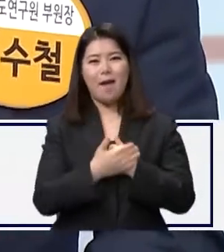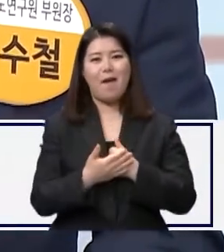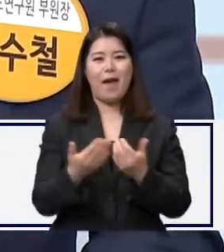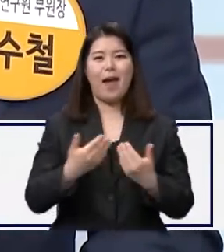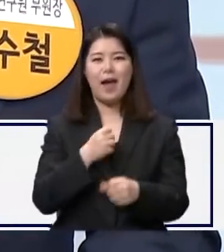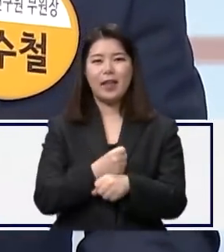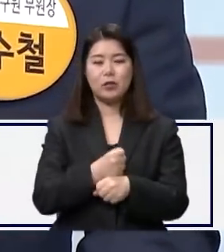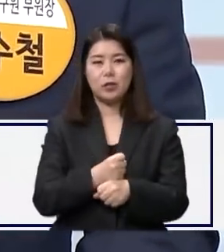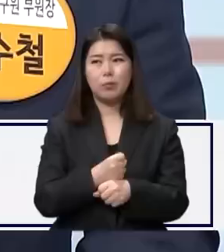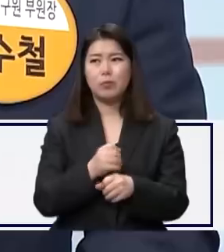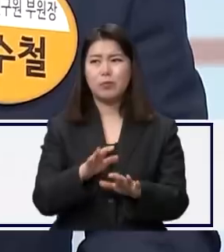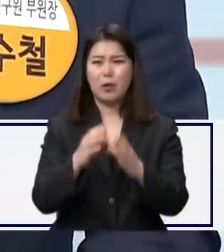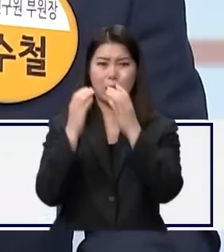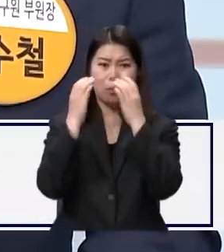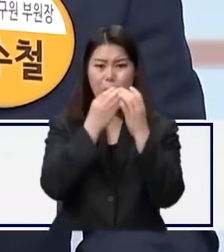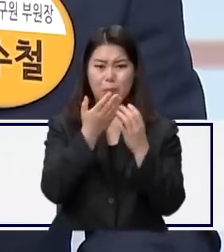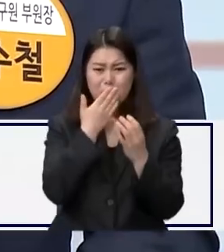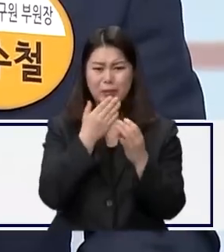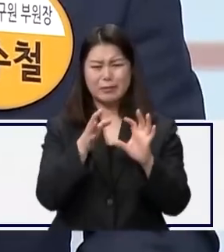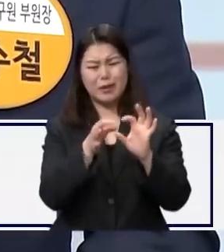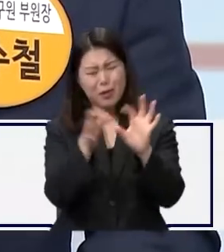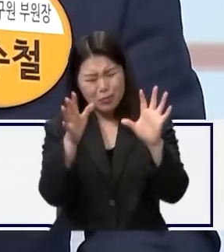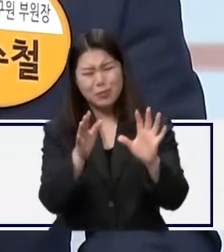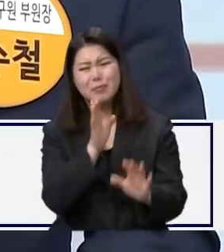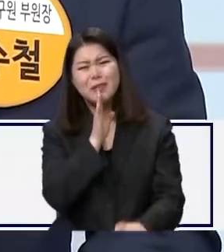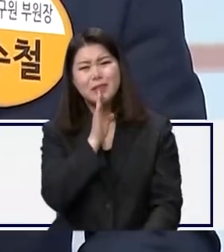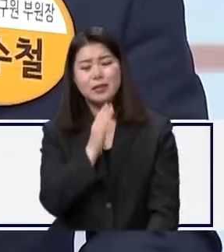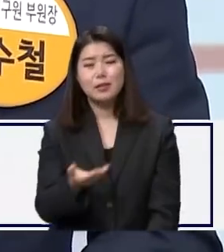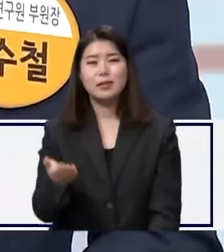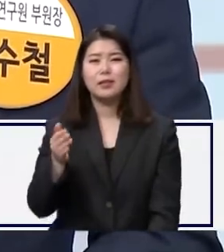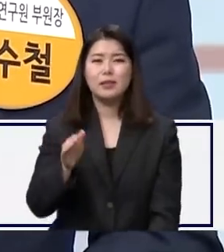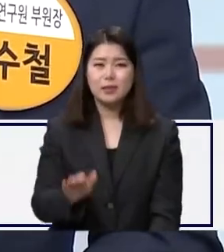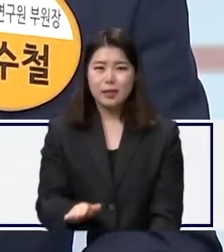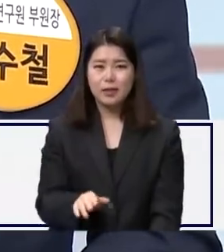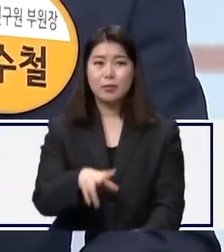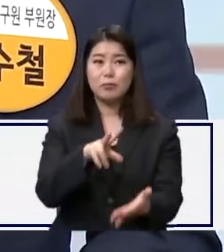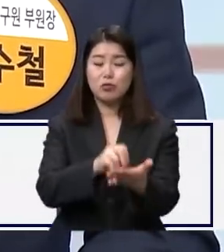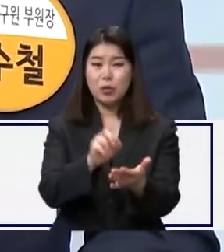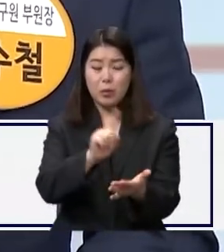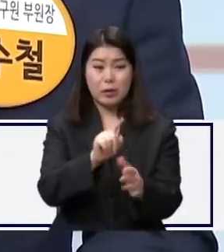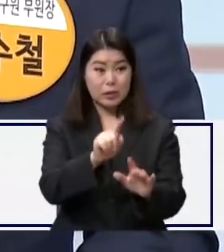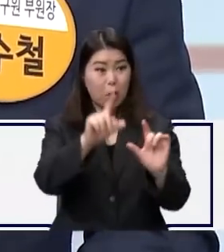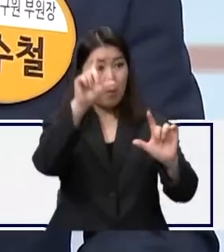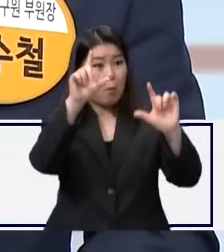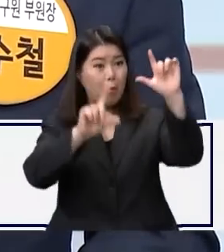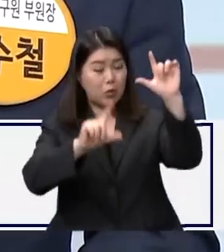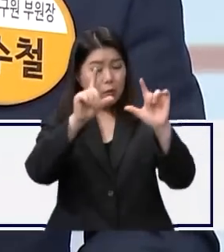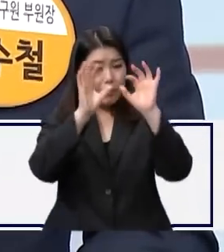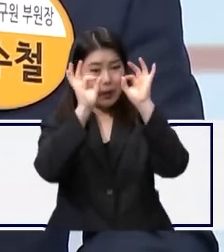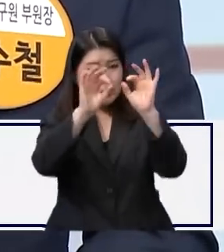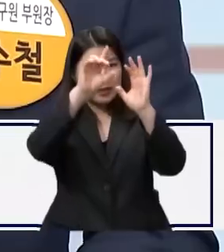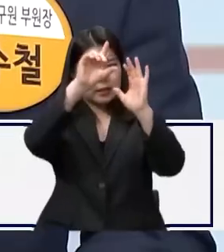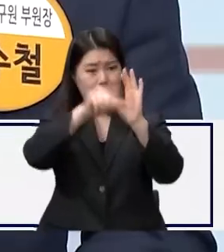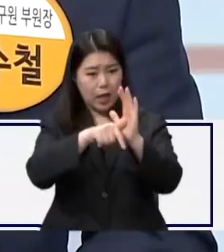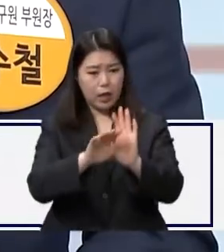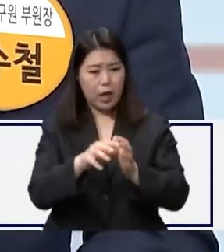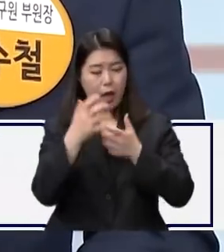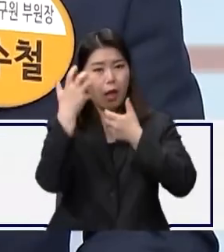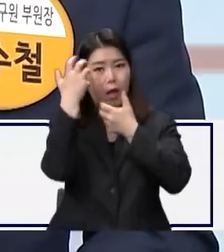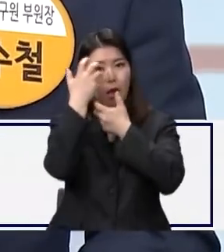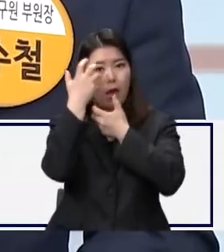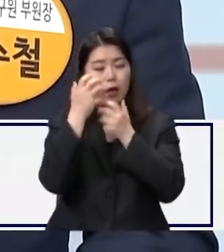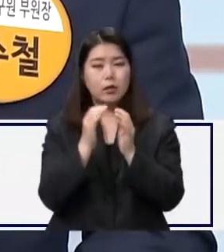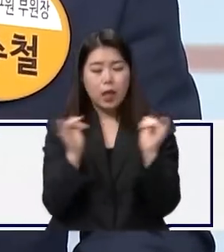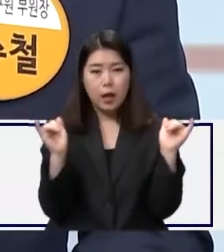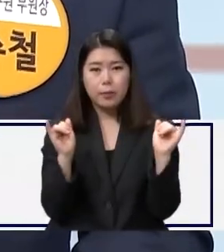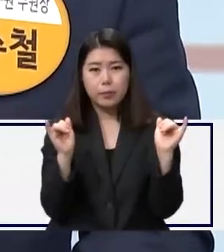수박을 드시던 참여를 드시던 제가 상관할 일이 아니잖아요 그런데 문제는 그런 행위들이 소위 말하는 강성 팬덤층